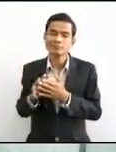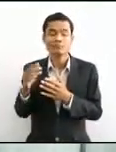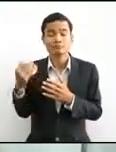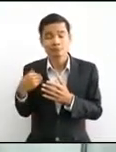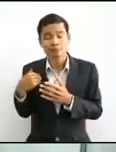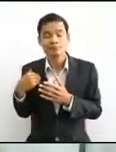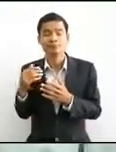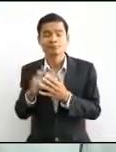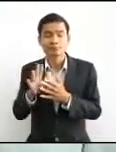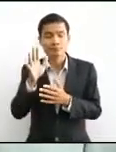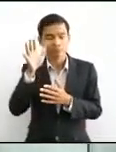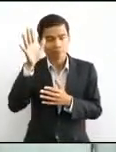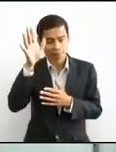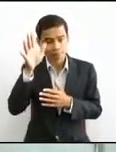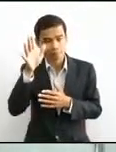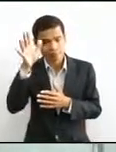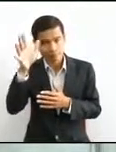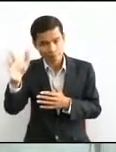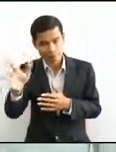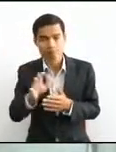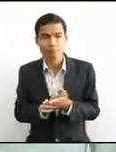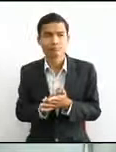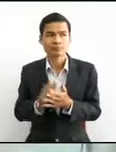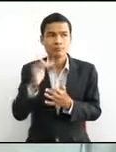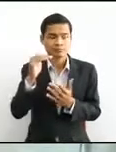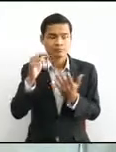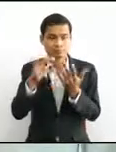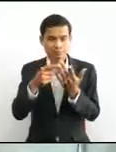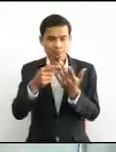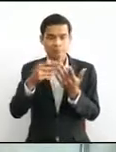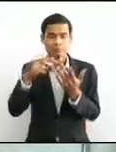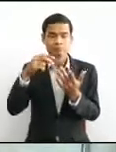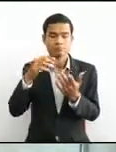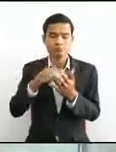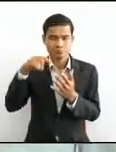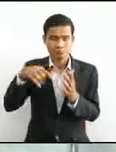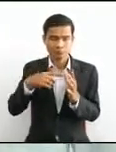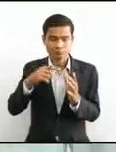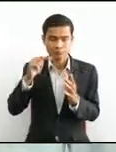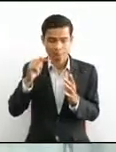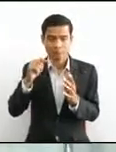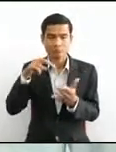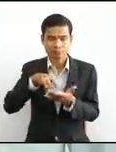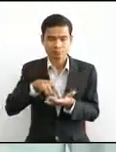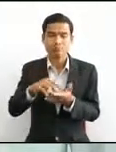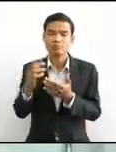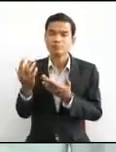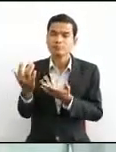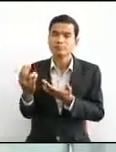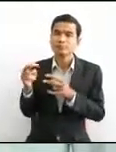tiết con ta dùng bậc cả là bằng đồng tiết xăm nàng chớ ai ong